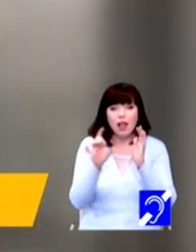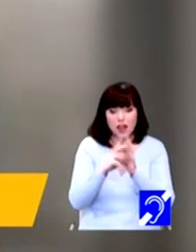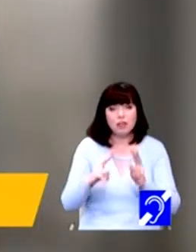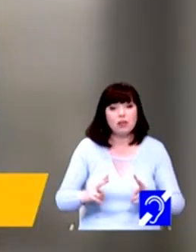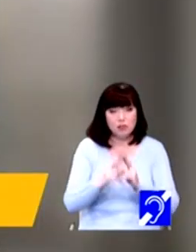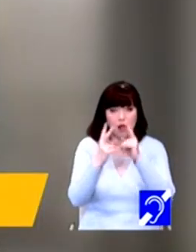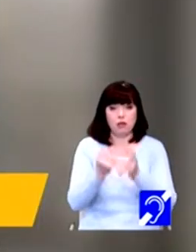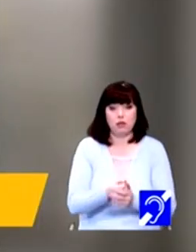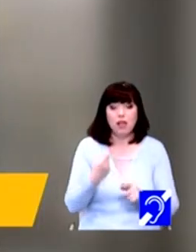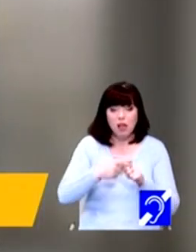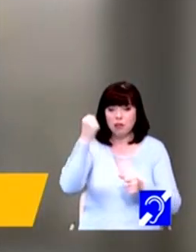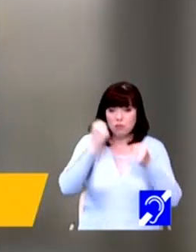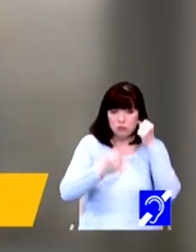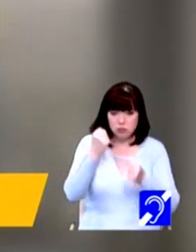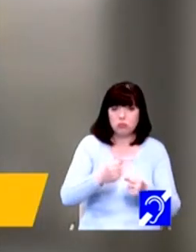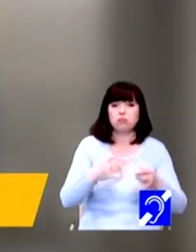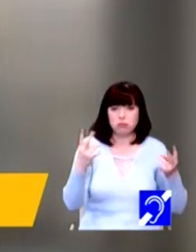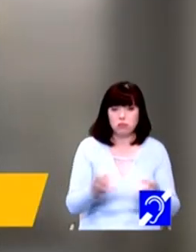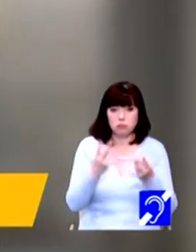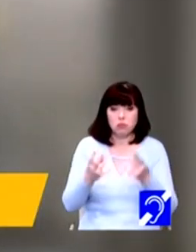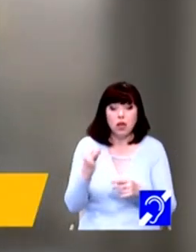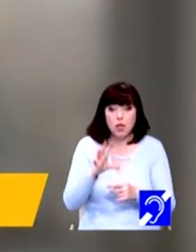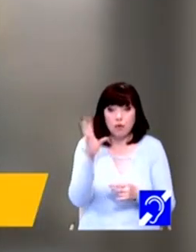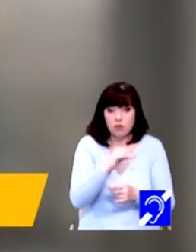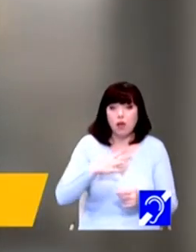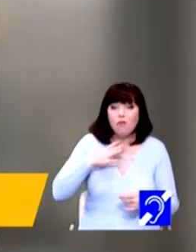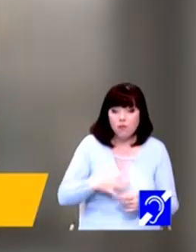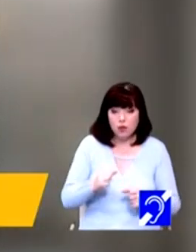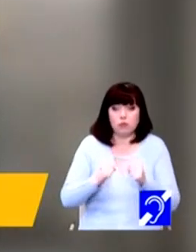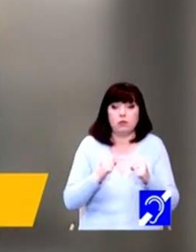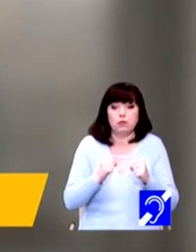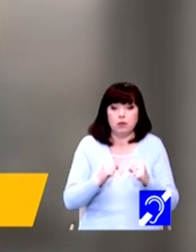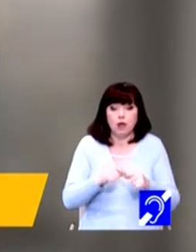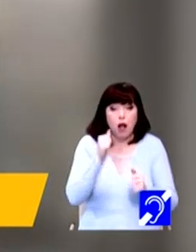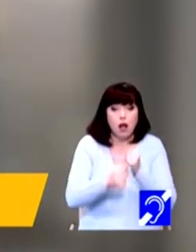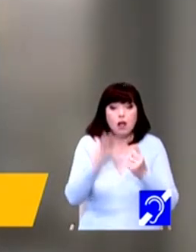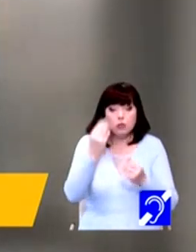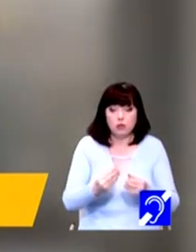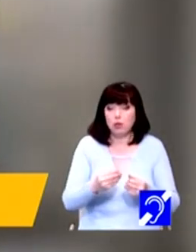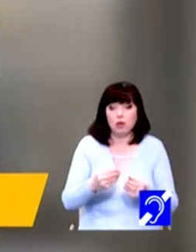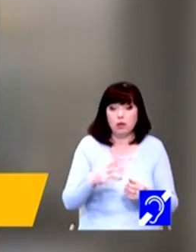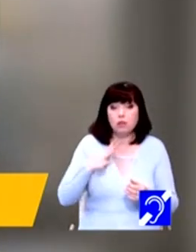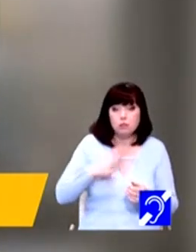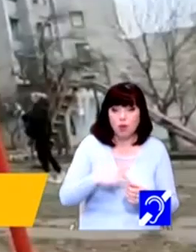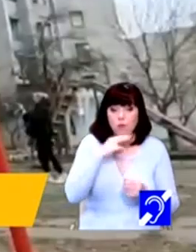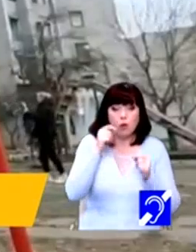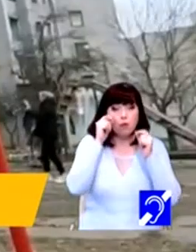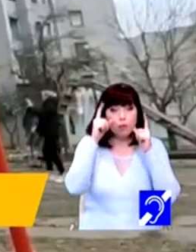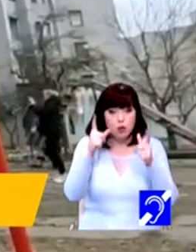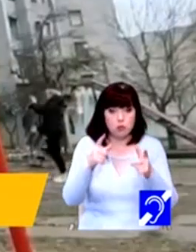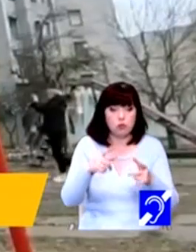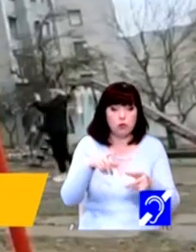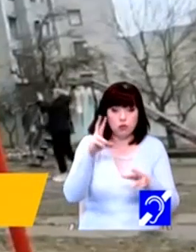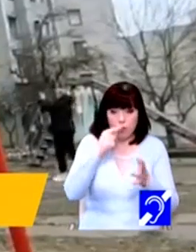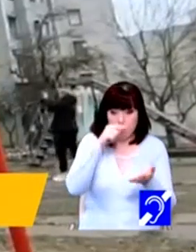electrostanții. Atacurile nu încetează, iar asta îi ține pe oameni în tensiune. Fiecare zi este o nouă provocare. Mulți s-au trezit prinși în